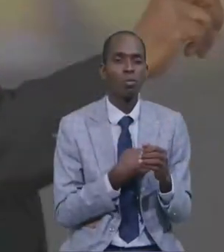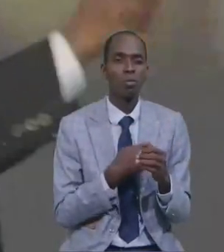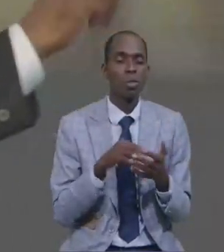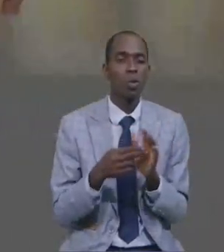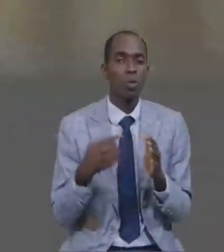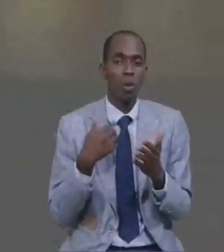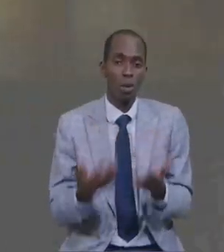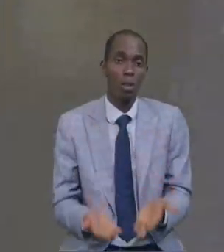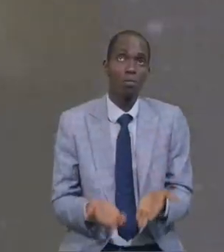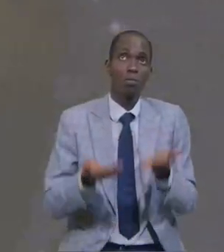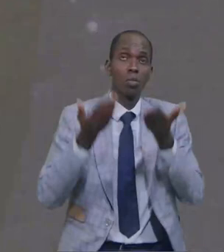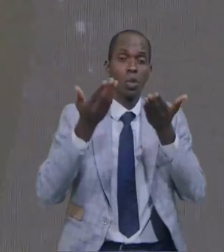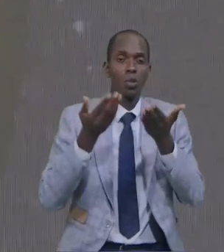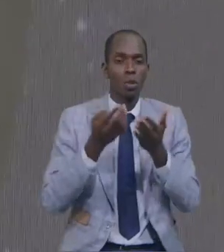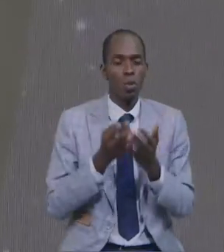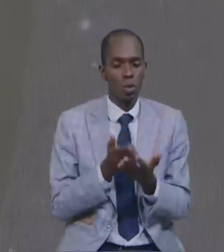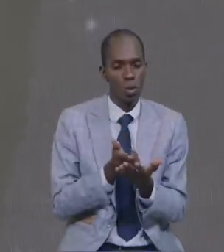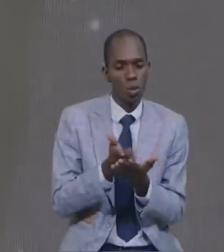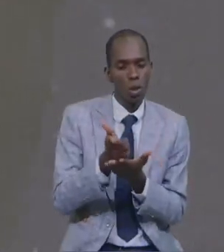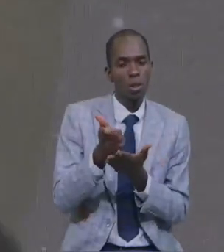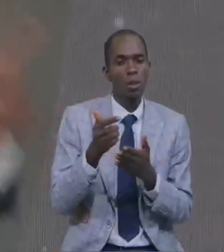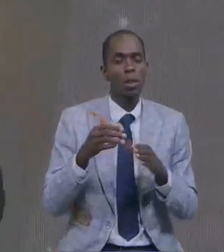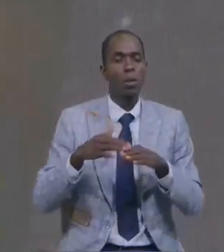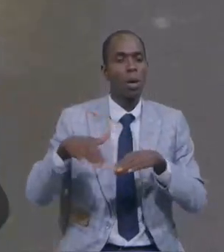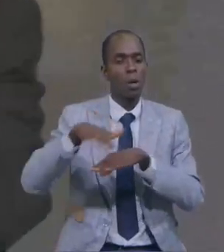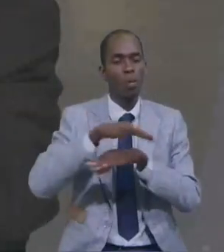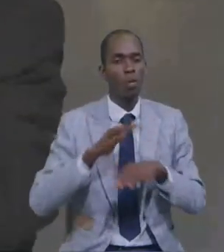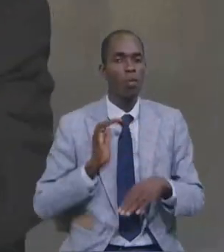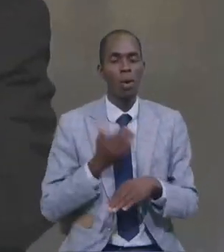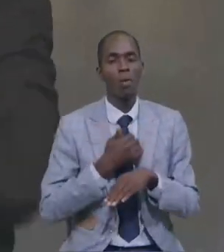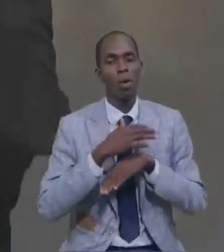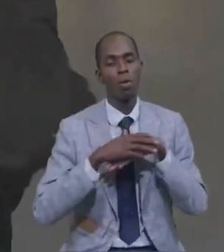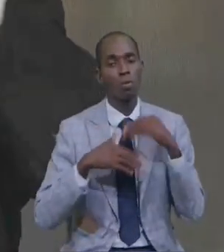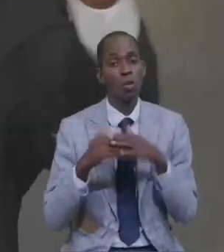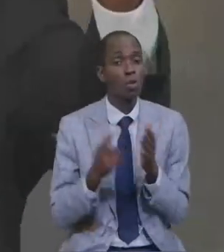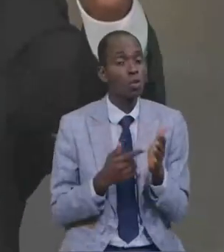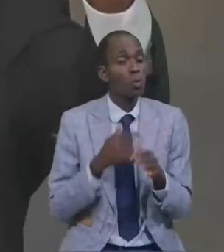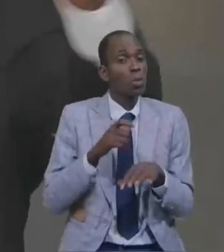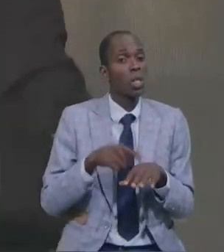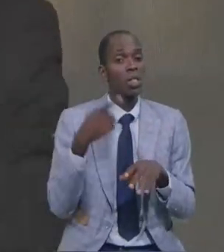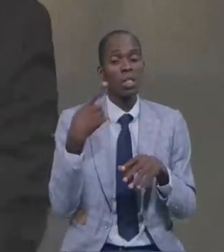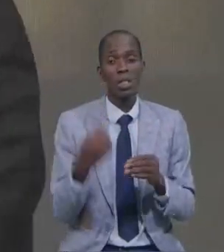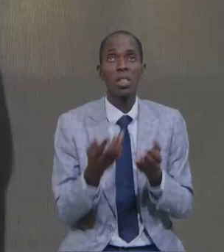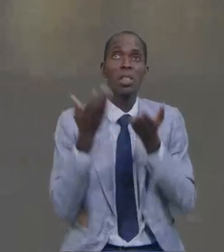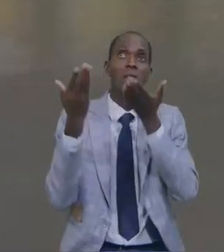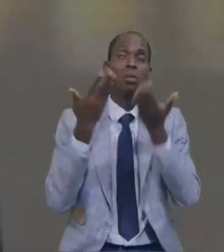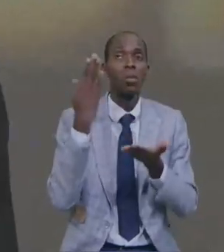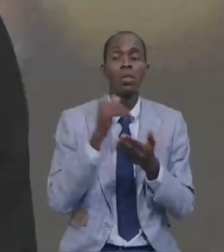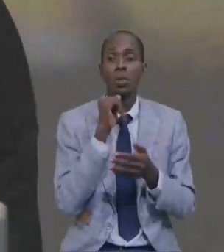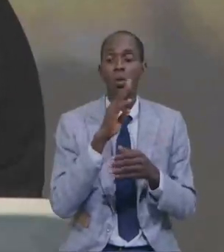pas convenable, mais il y a un mot en nous. C'est le mot loyauté.